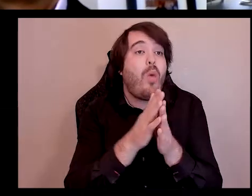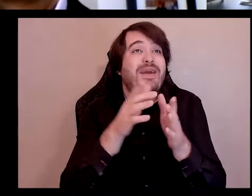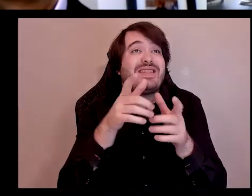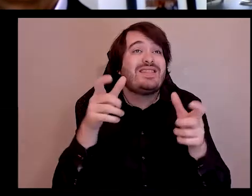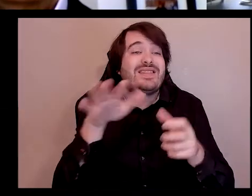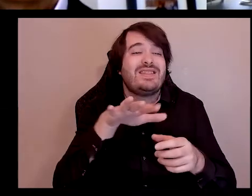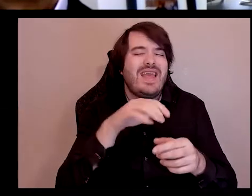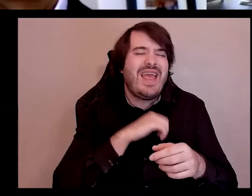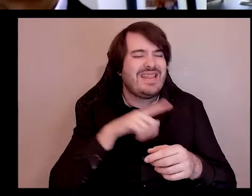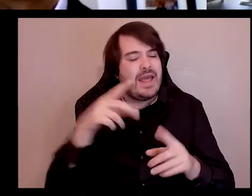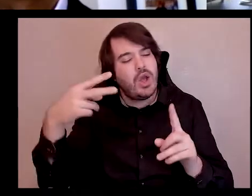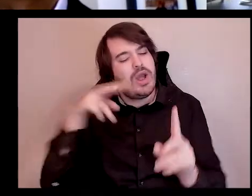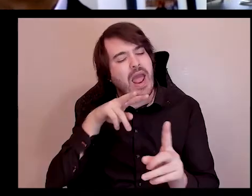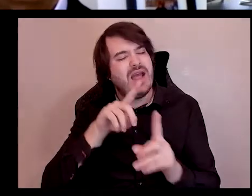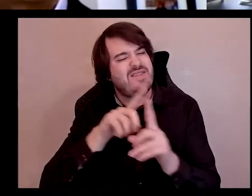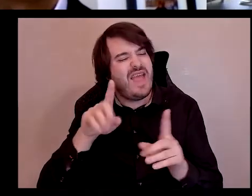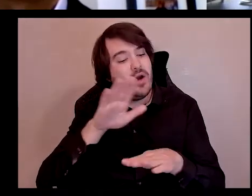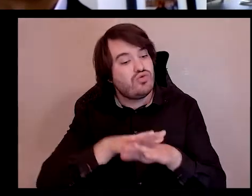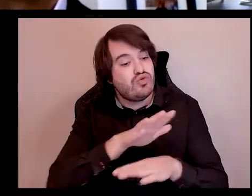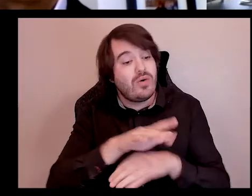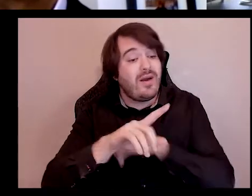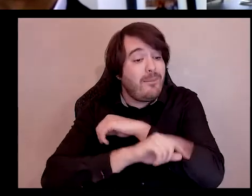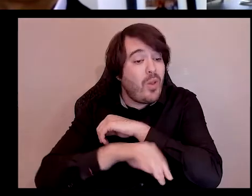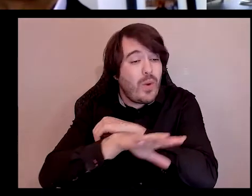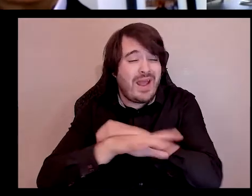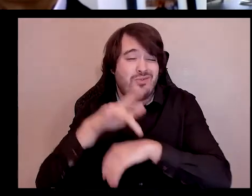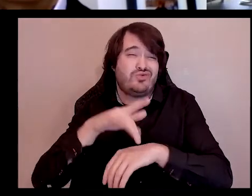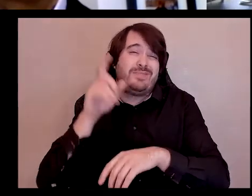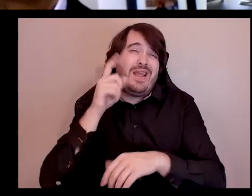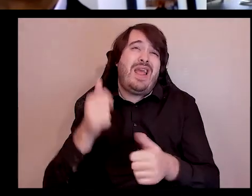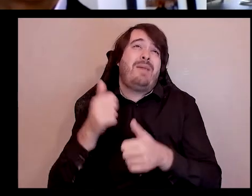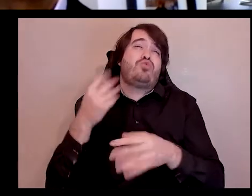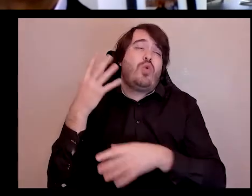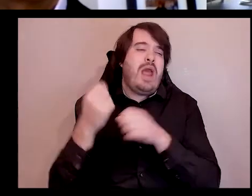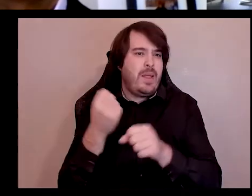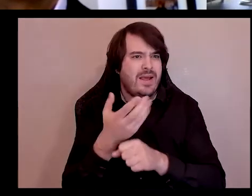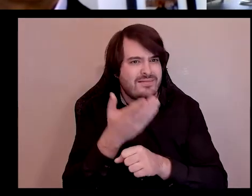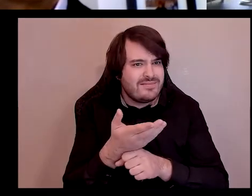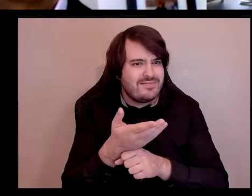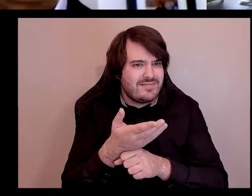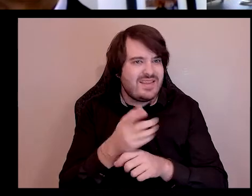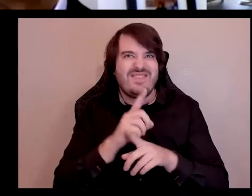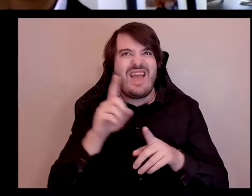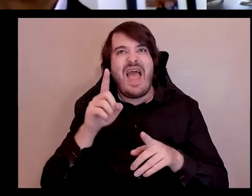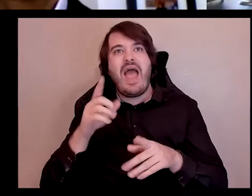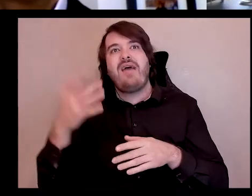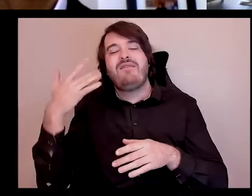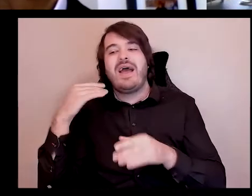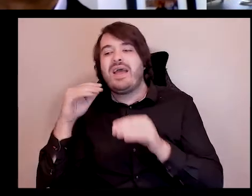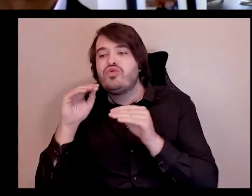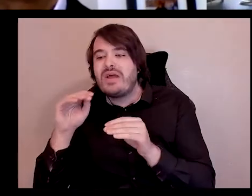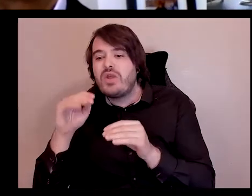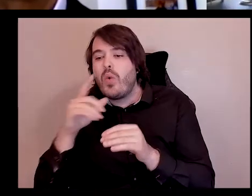retenir? Il y aurait peut-être deux volets à mon message. Le premier, il s'adresserait aux entreprises du milieu. Peut-être à poser un